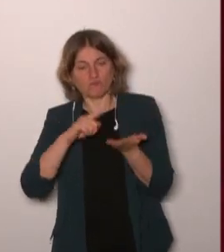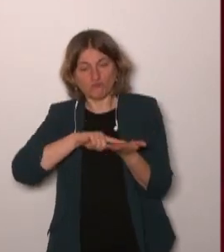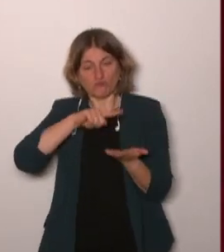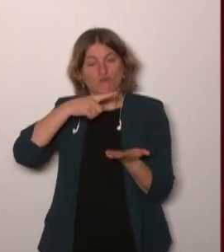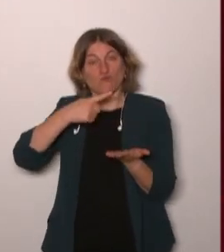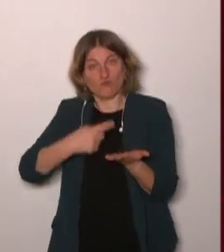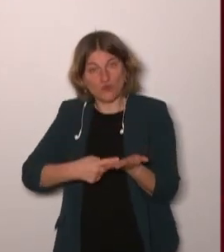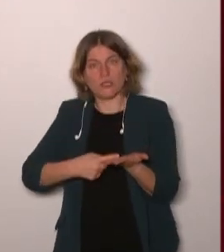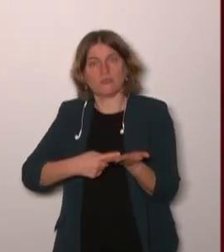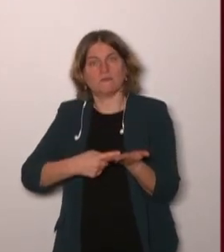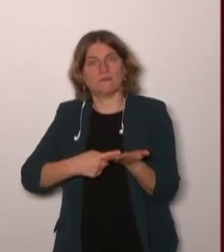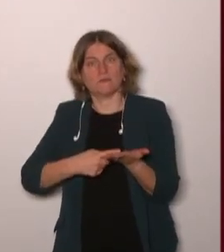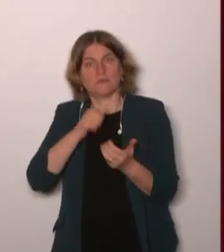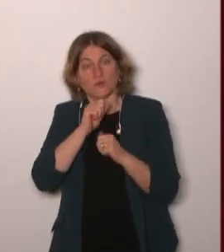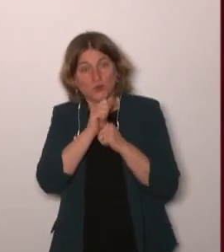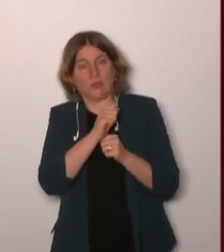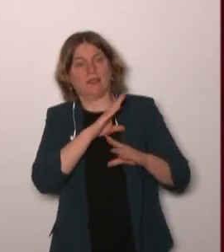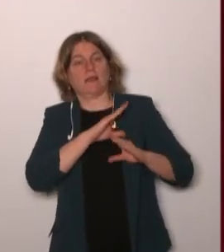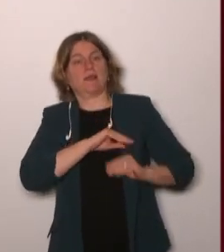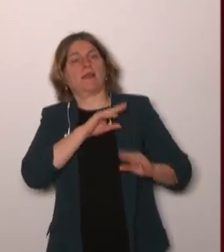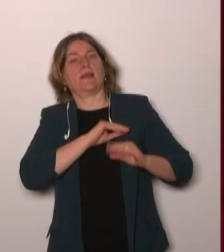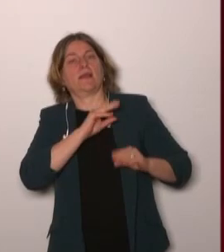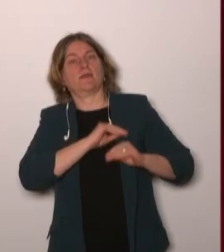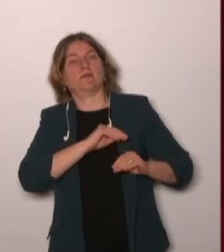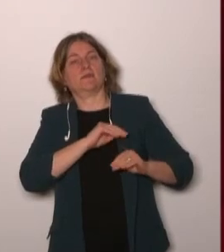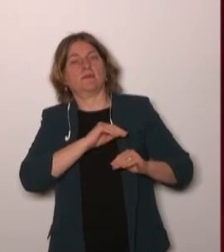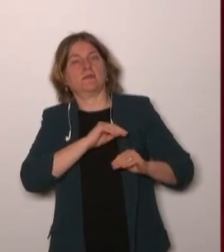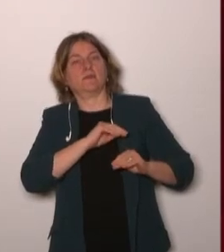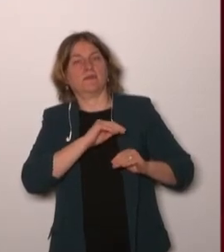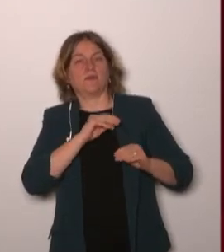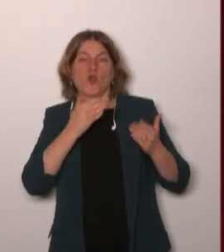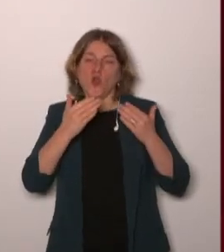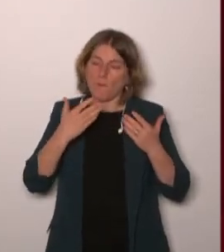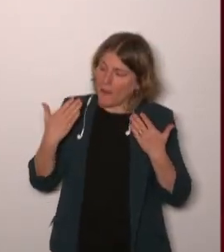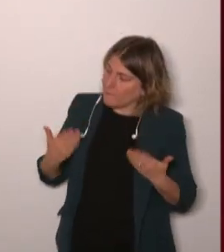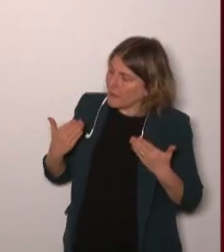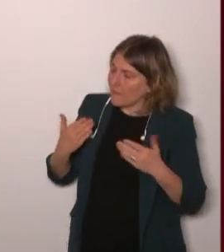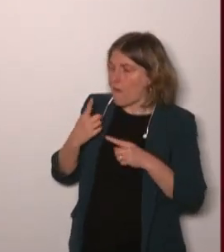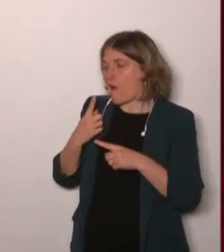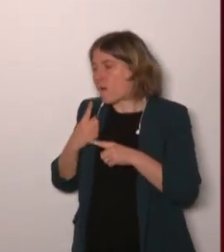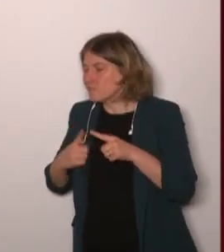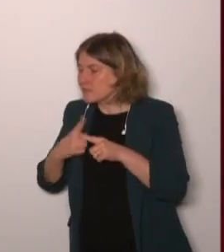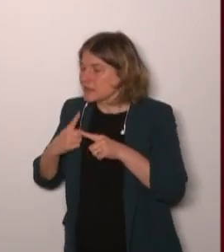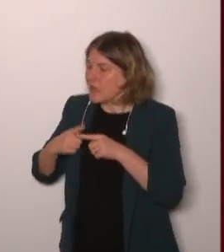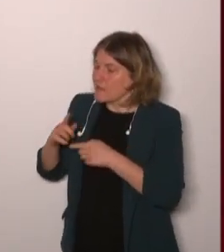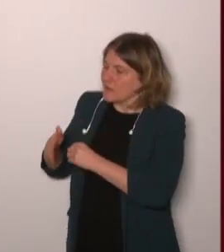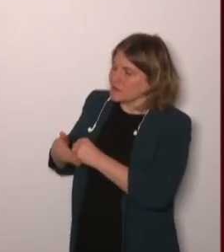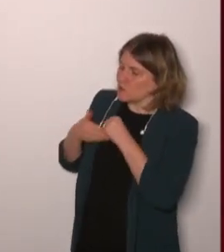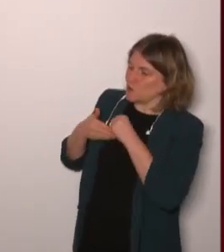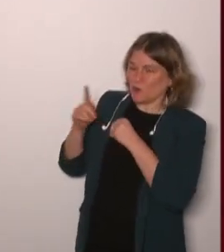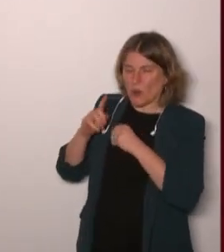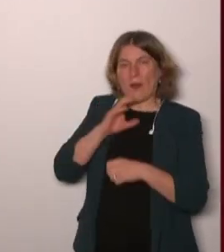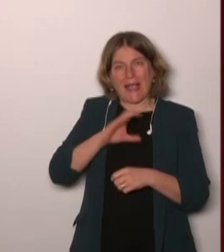qui est supérieur à celui qu'on a l'habitude de voir dans des essais évidemment partiellement soutenus donc il faut vraiment qu'on change